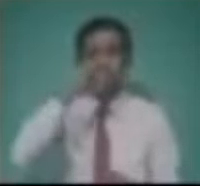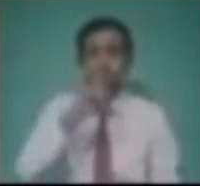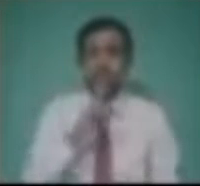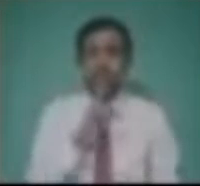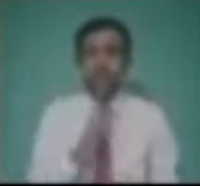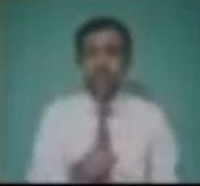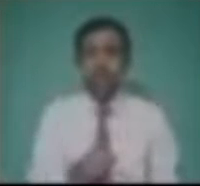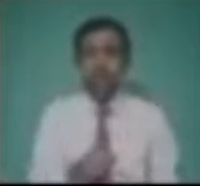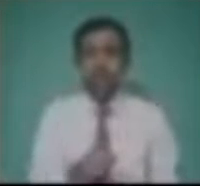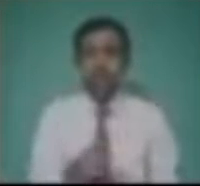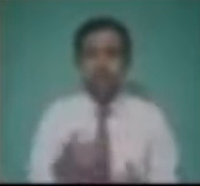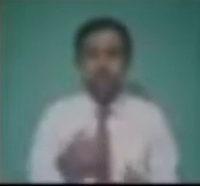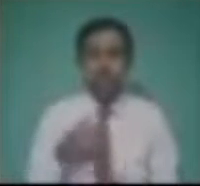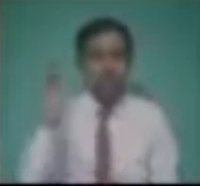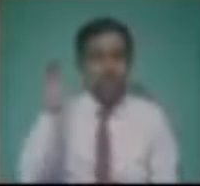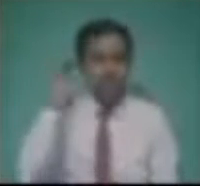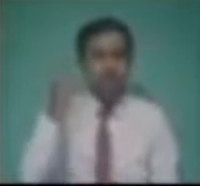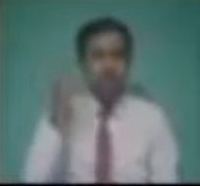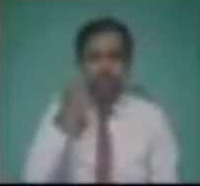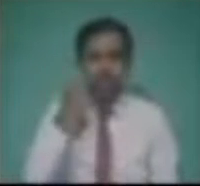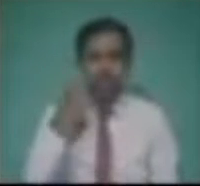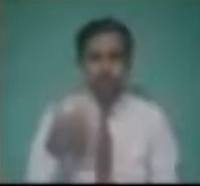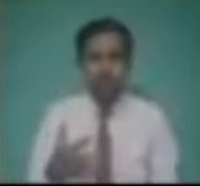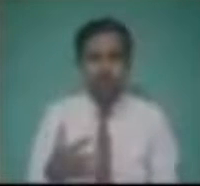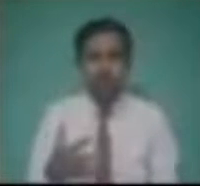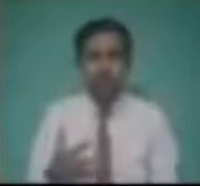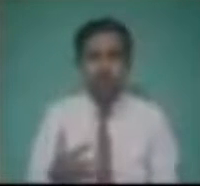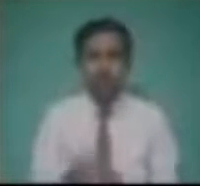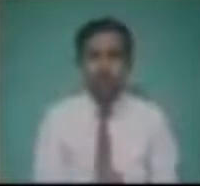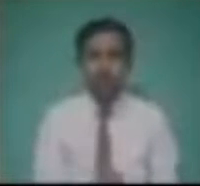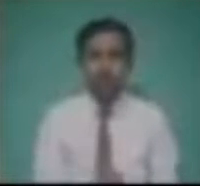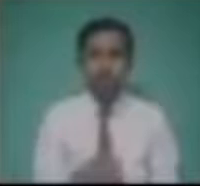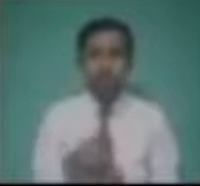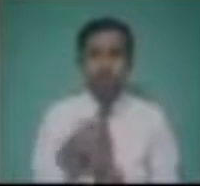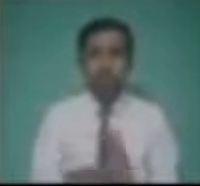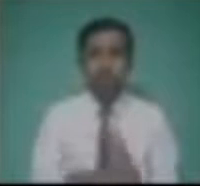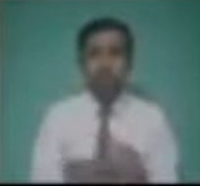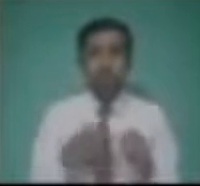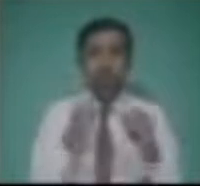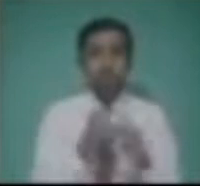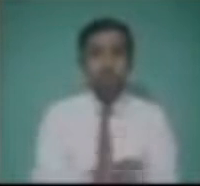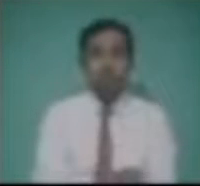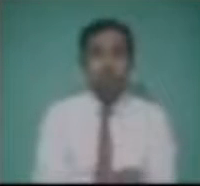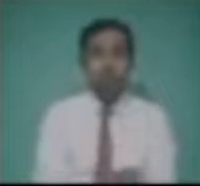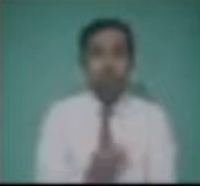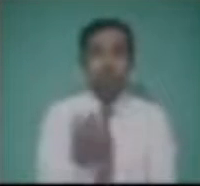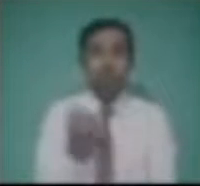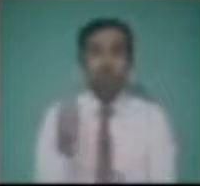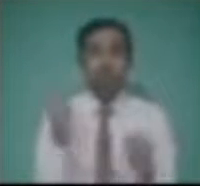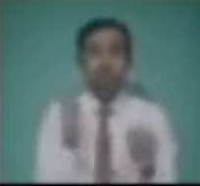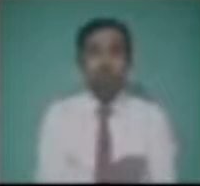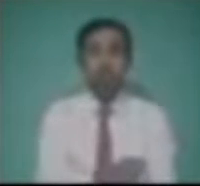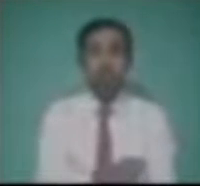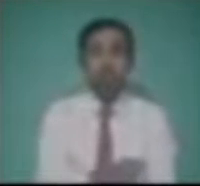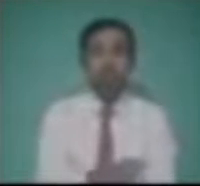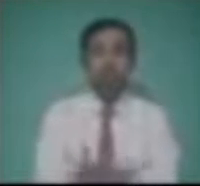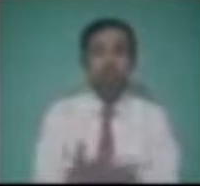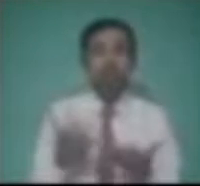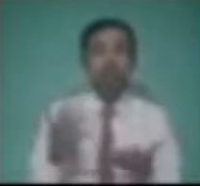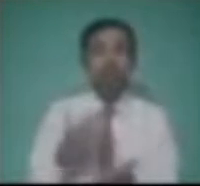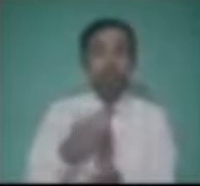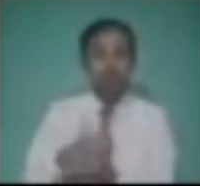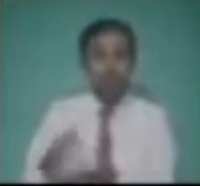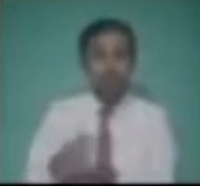kiyanne mama ahala dakala thiyena karunu anuwa me rata kadawetimata aarthika kadawetimata wishala wasen daayaka